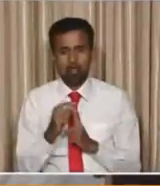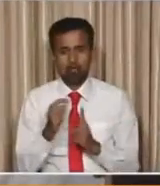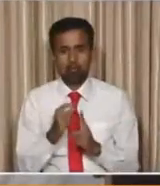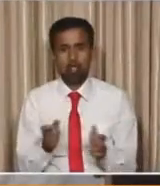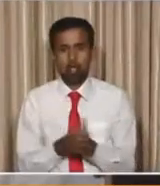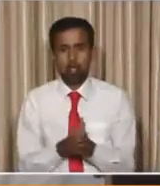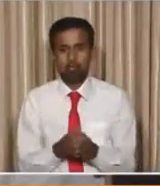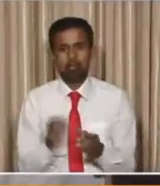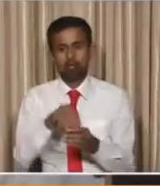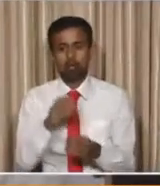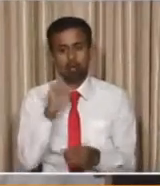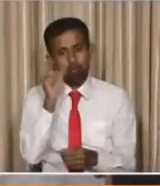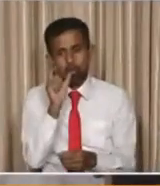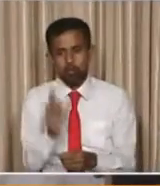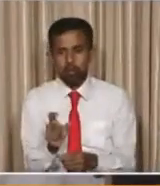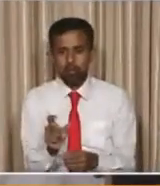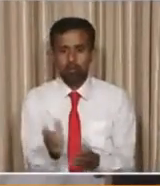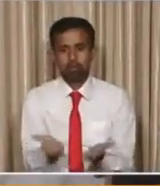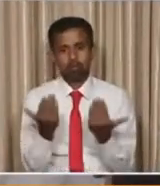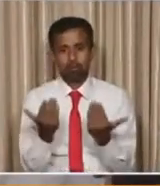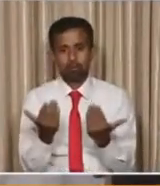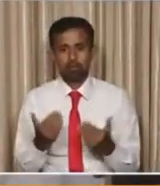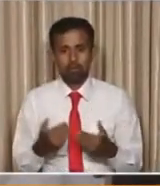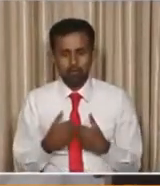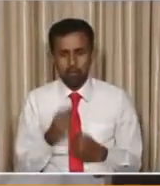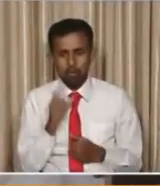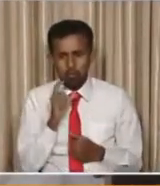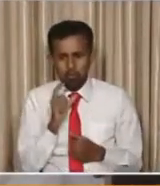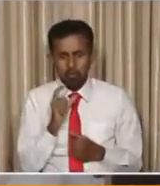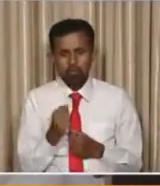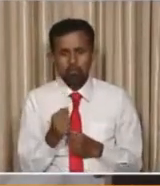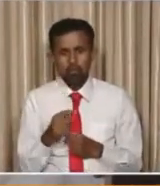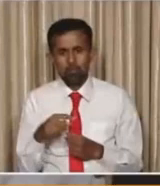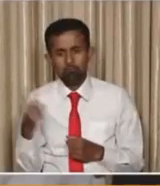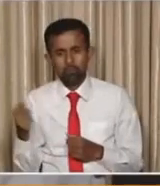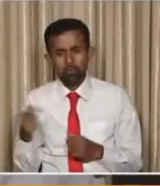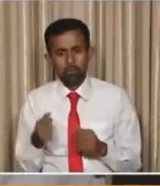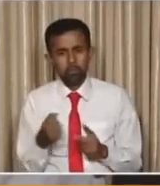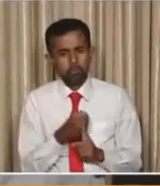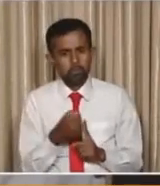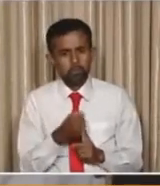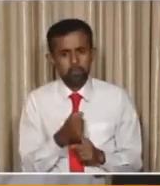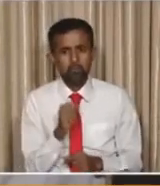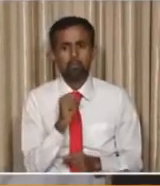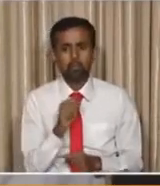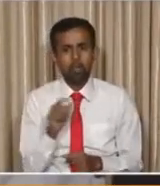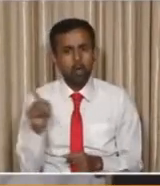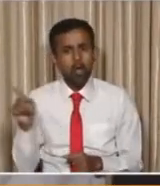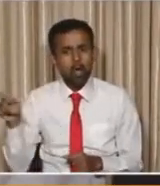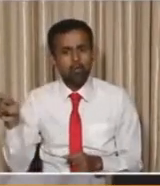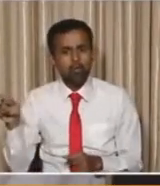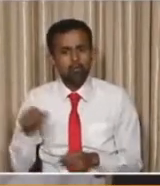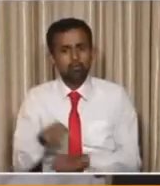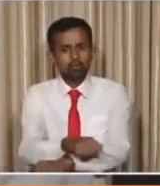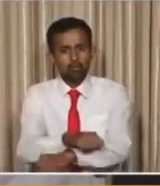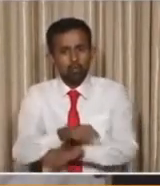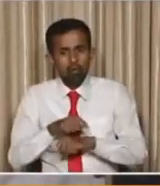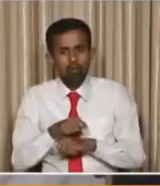කොමිටියක් දාලා ඒ ගැන හොයලා බලන්න මොකද අපිත් බලන්නේ මොකද්ද තිබුණේ මේ බලවේගය කියලා මේක පිටිපස්සේ කවුද මේක සංවිධානය